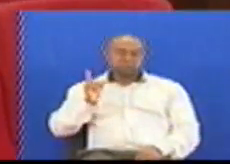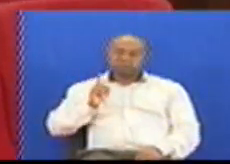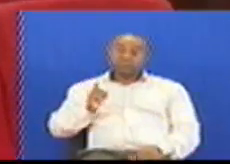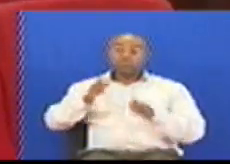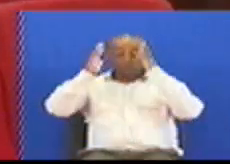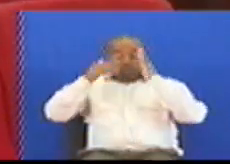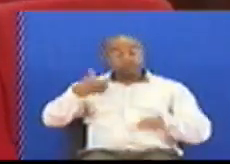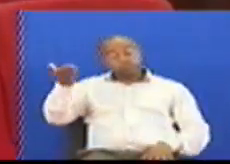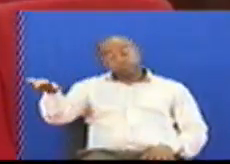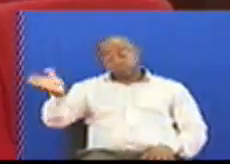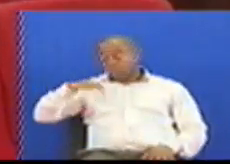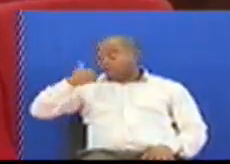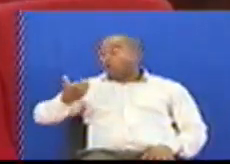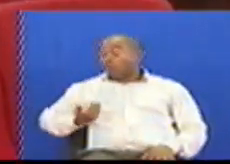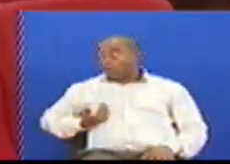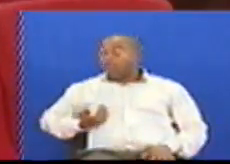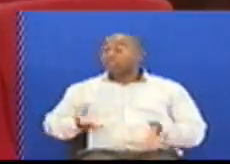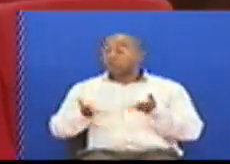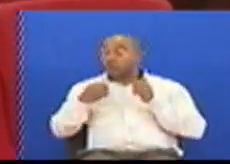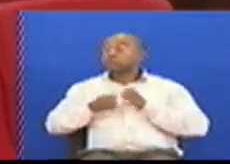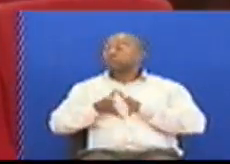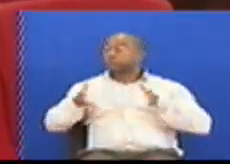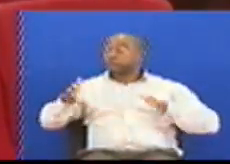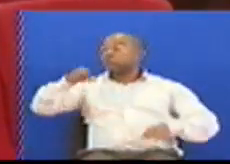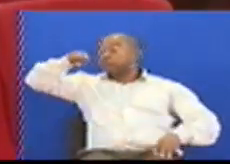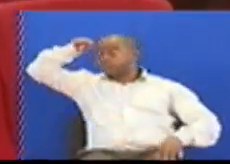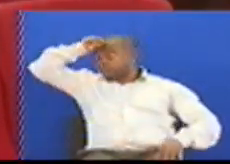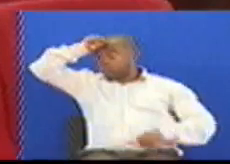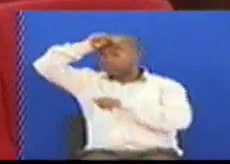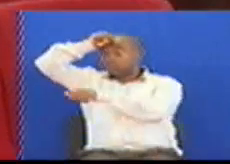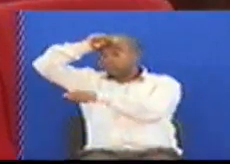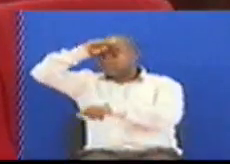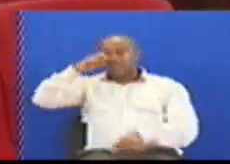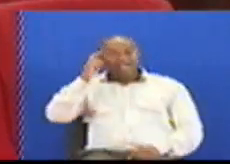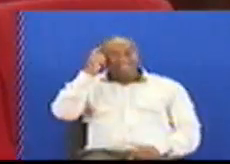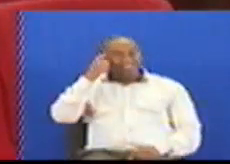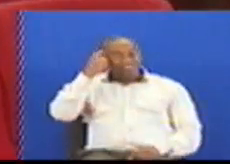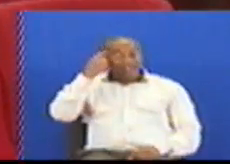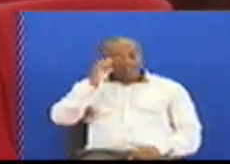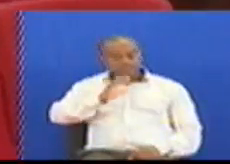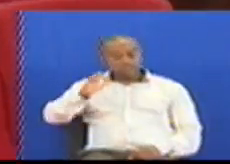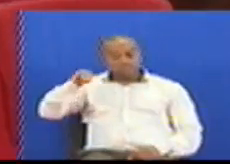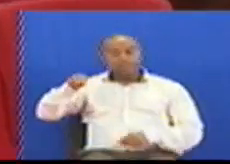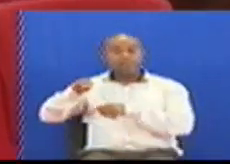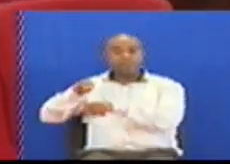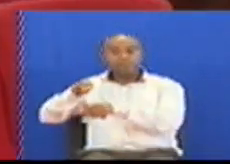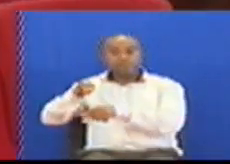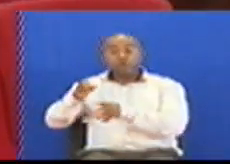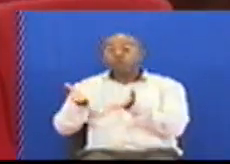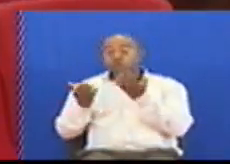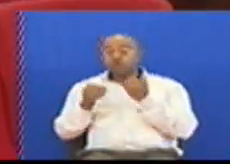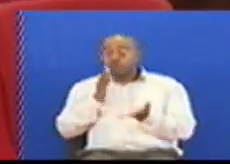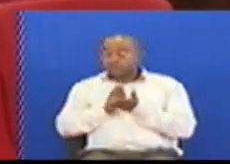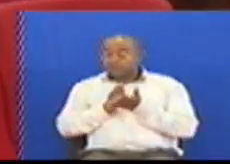Spika, wanawake tuna uwezo mkubwa, na ile zana ya Chama cha Mapinduzi kuhakikisha kwamba